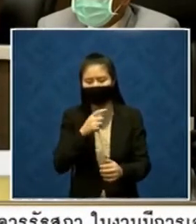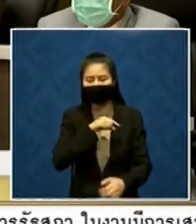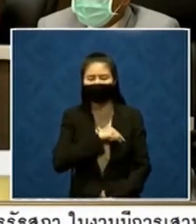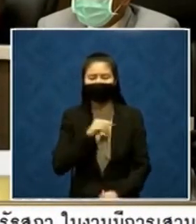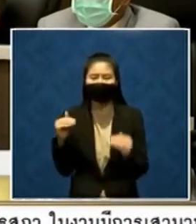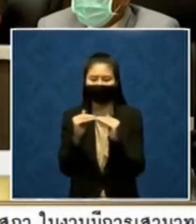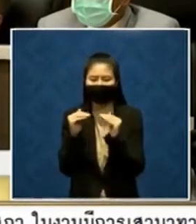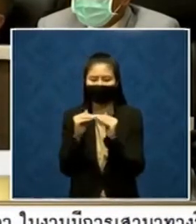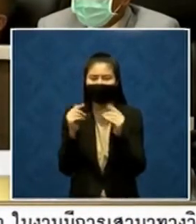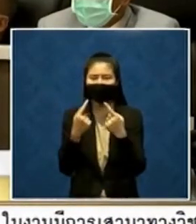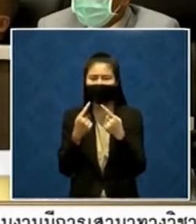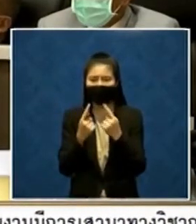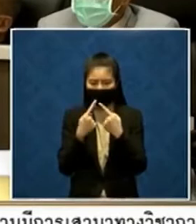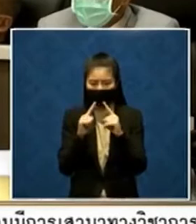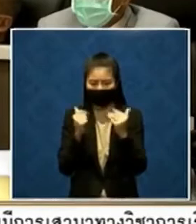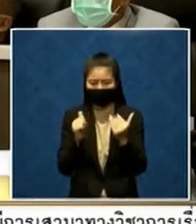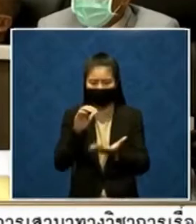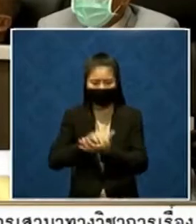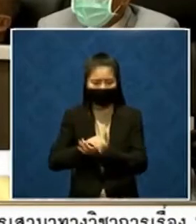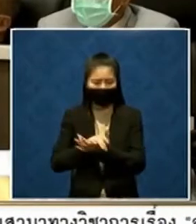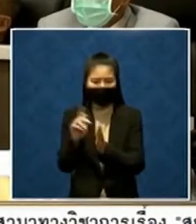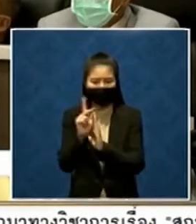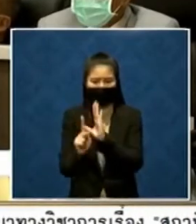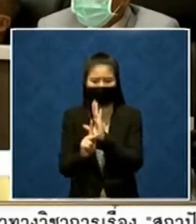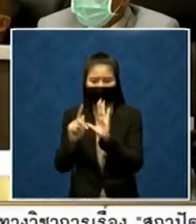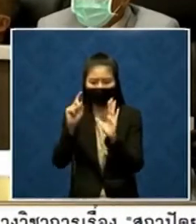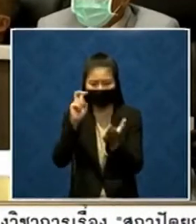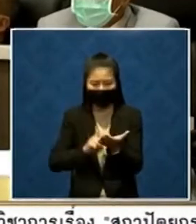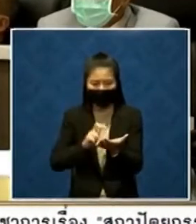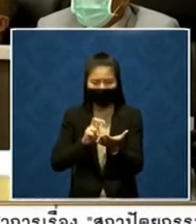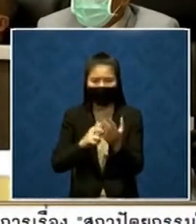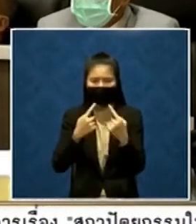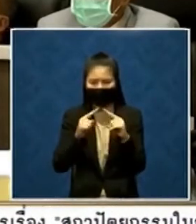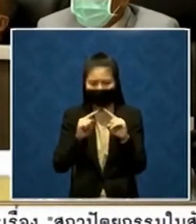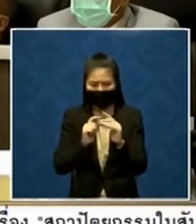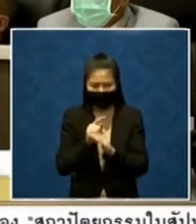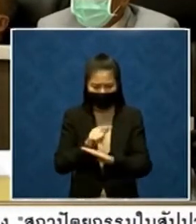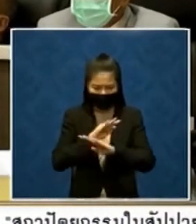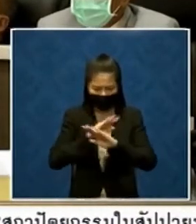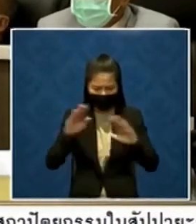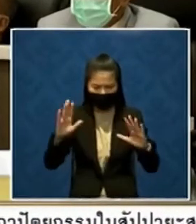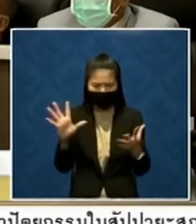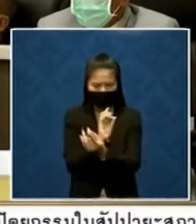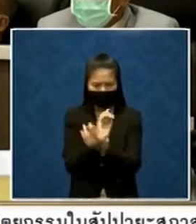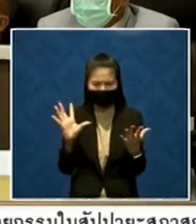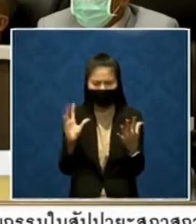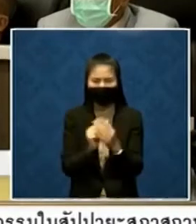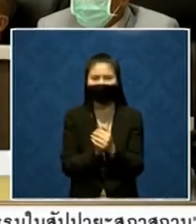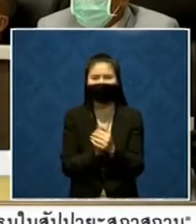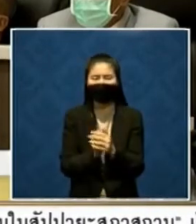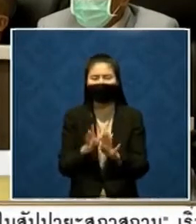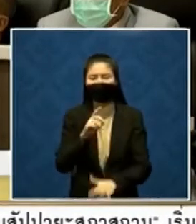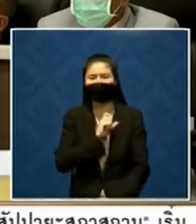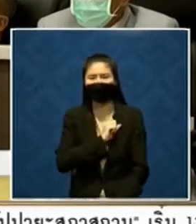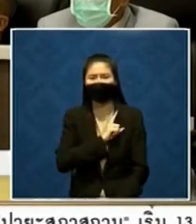ชษฐ์เนี่ยมาบอกครูทันบอกว่าครูทันรู้ไหมมันอีกมันจริงๆมันจะตกแล้วครูทันเต็มที่ไปเลยแต่มันแค่ last 5